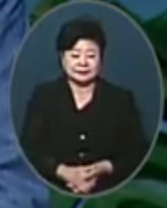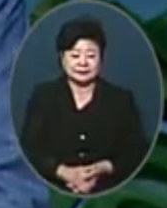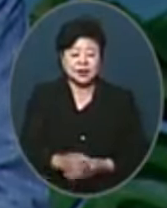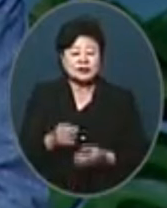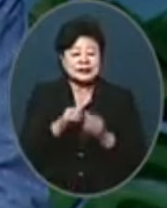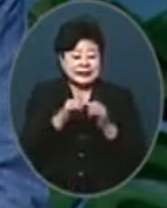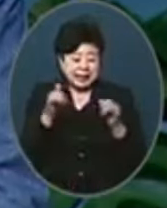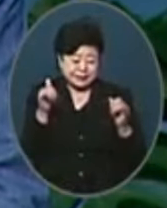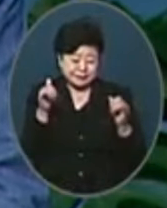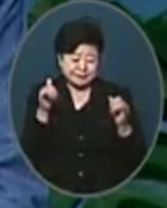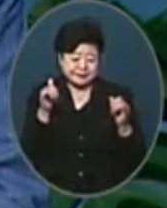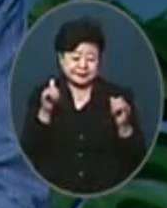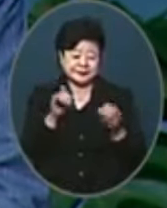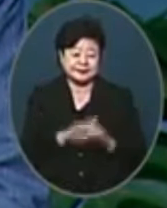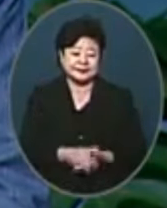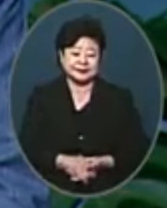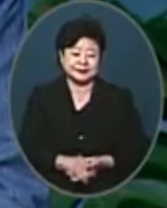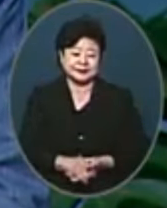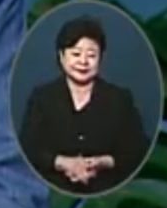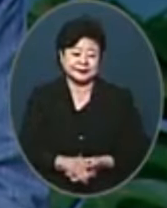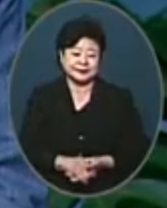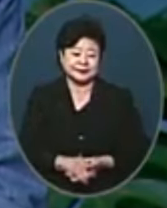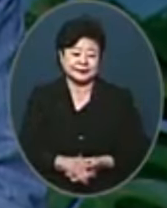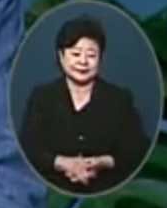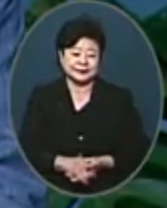어떠한 사람이